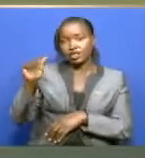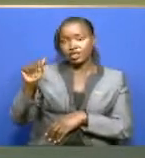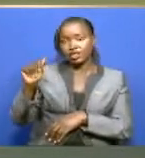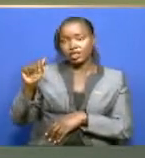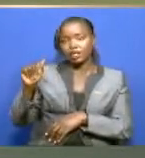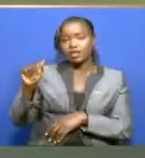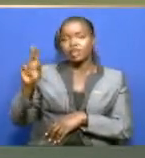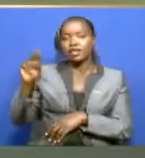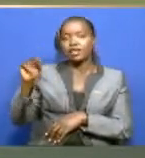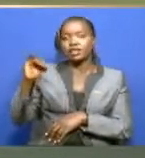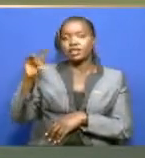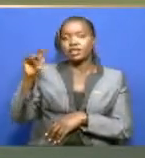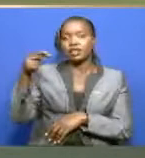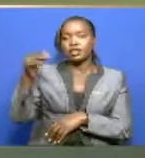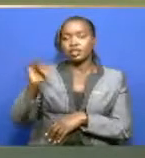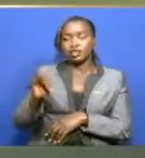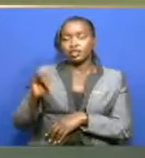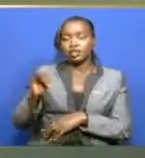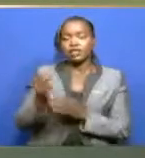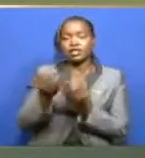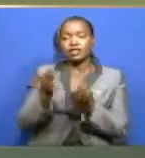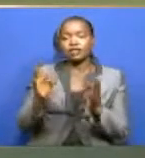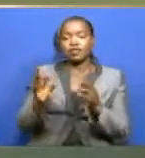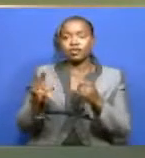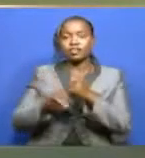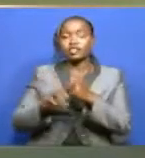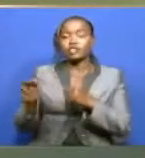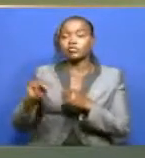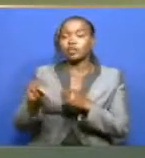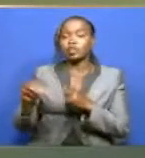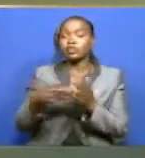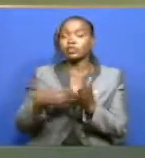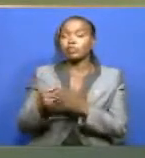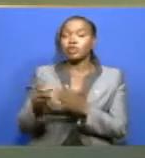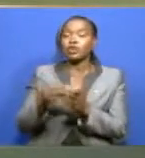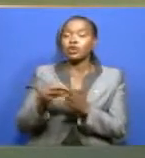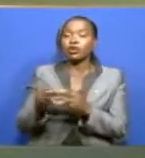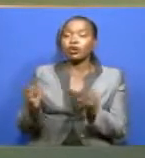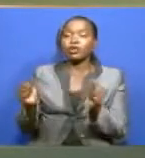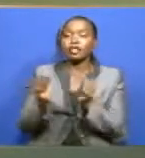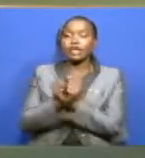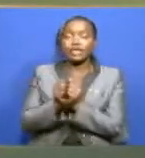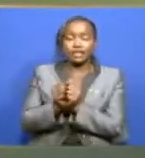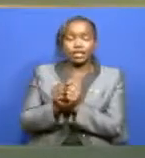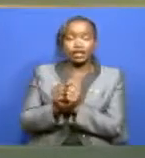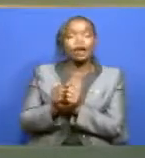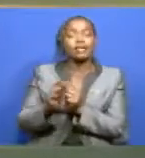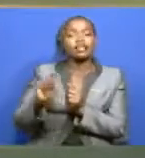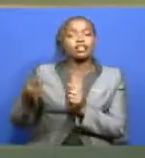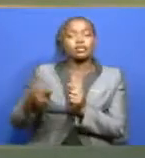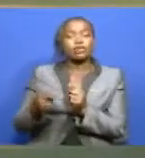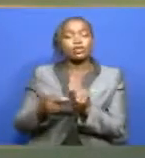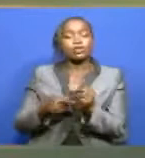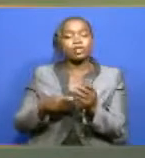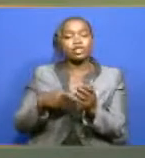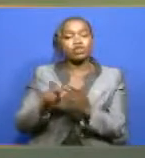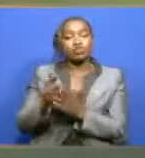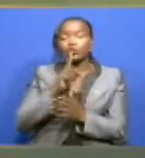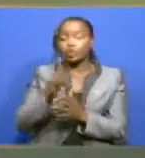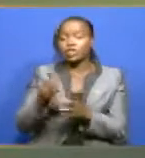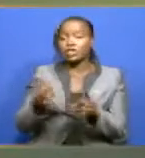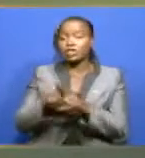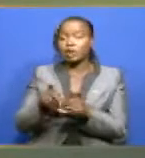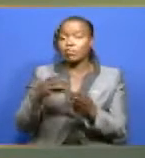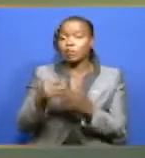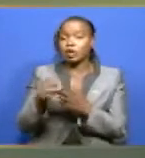shillingi millioni 6 pesa taslimu au dhamana ya shillingi millioni 10 na mdhamini wa kiasi kama hicho kwenye kesi inayomkabili ya sakata